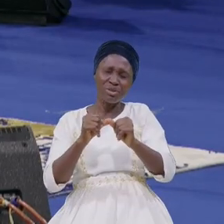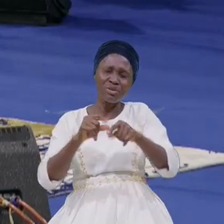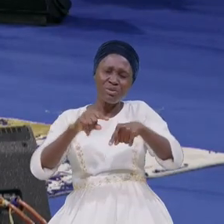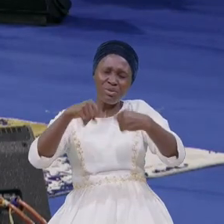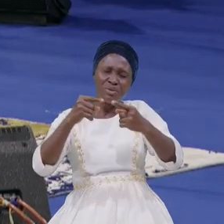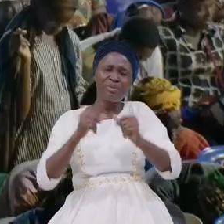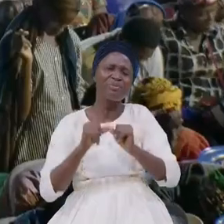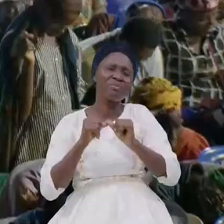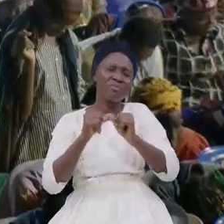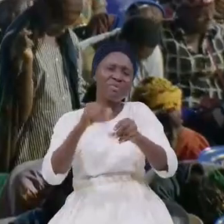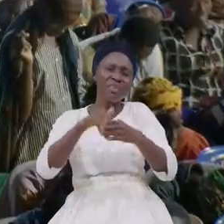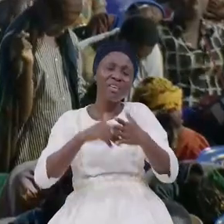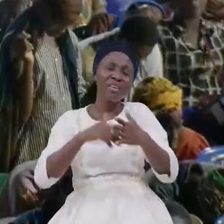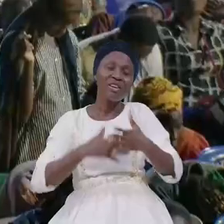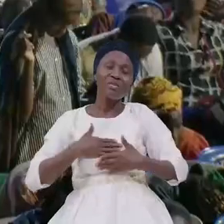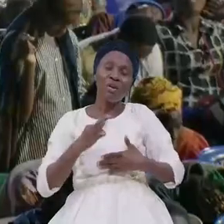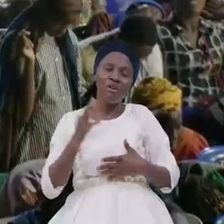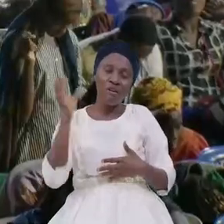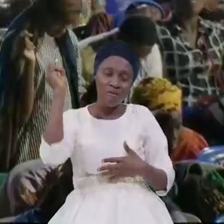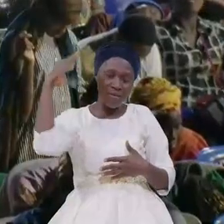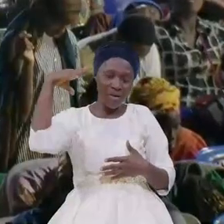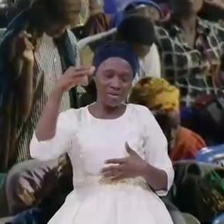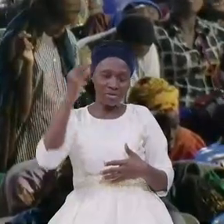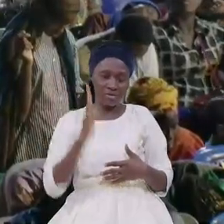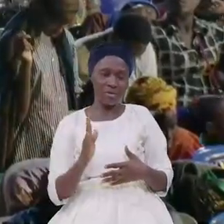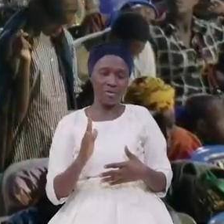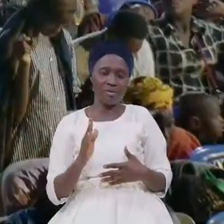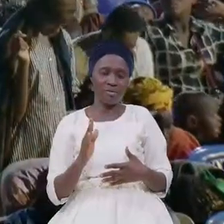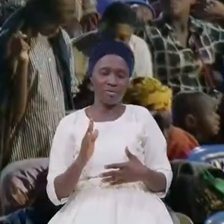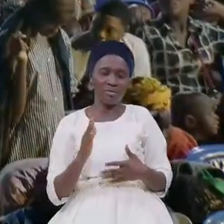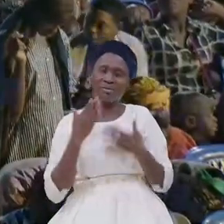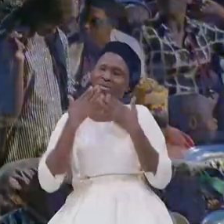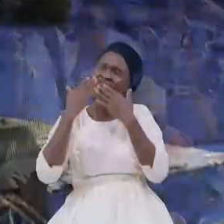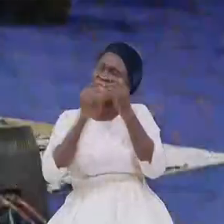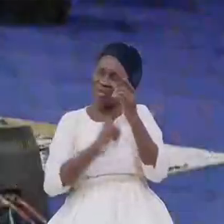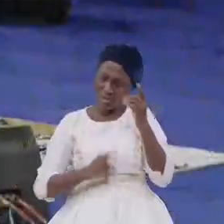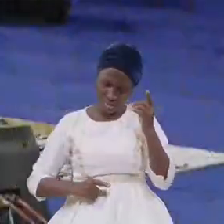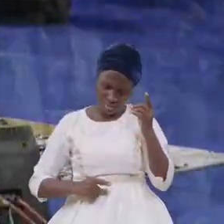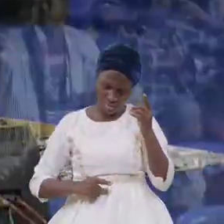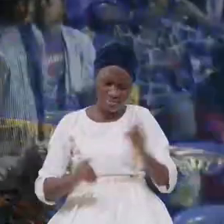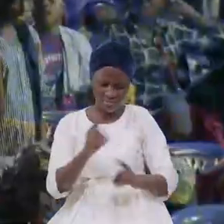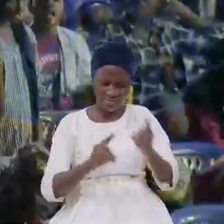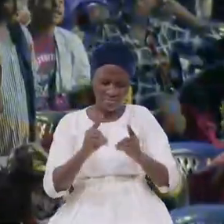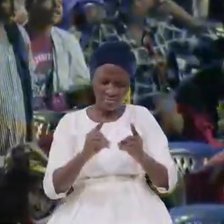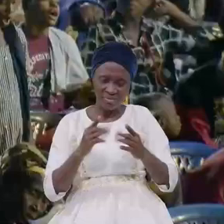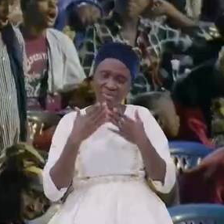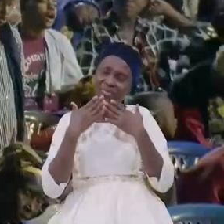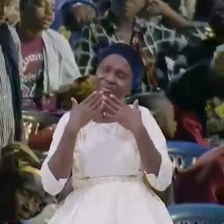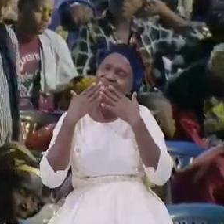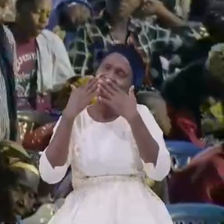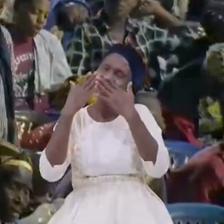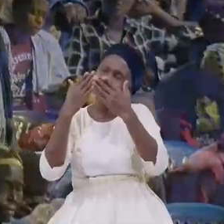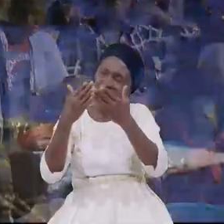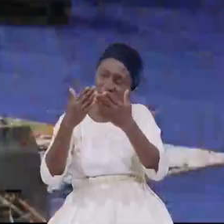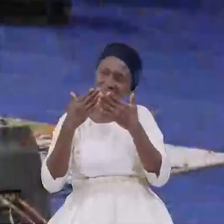à jouir de la grâce de Dieu. Merci Seigneur. Merci Seigneur. Que tout le monde disait merci